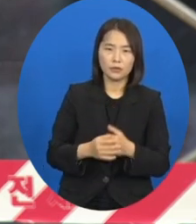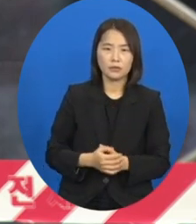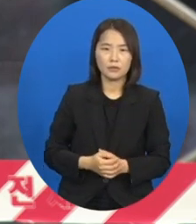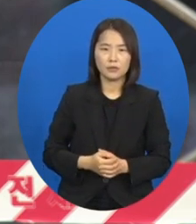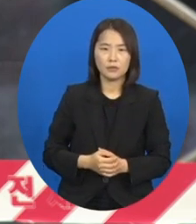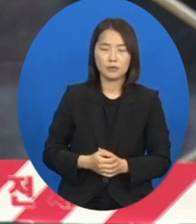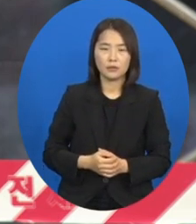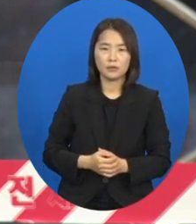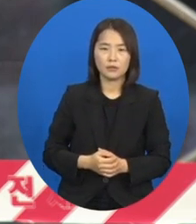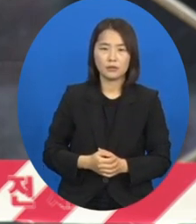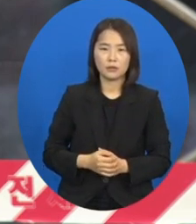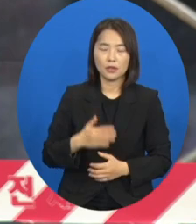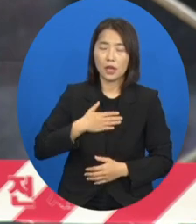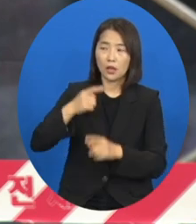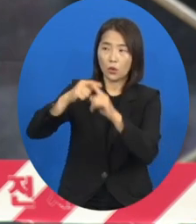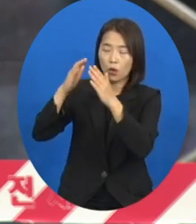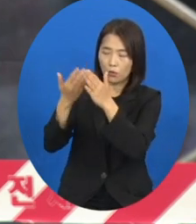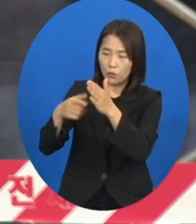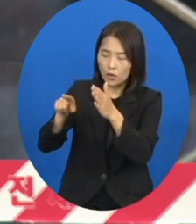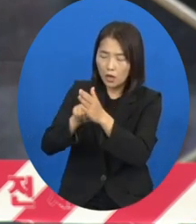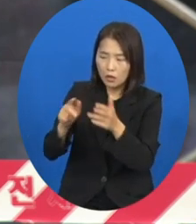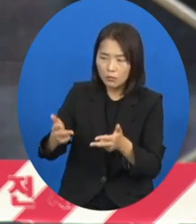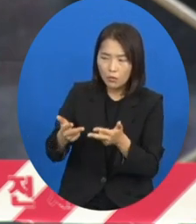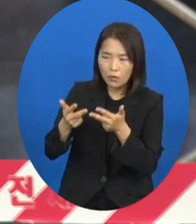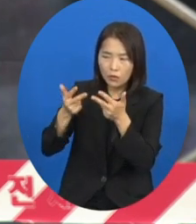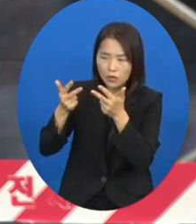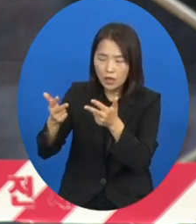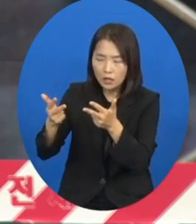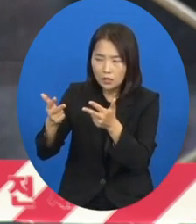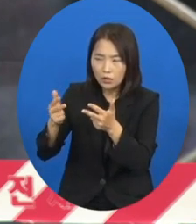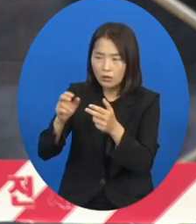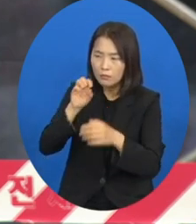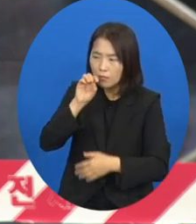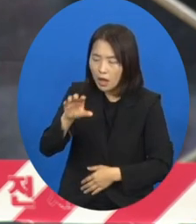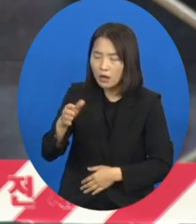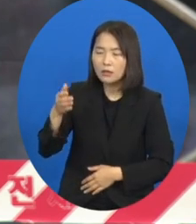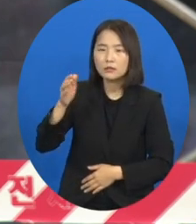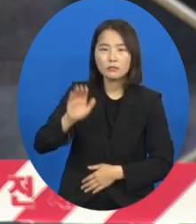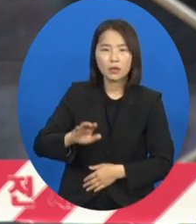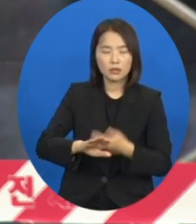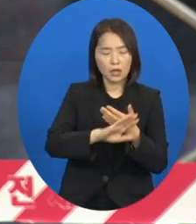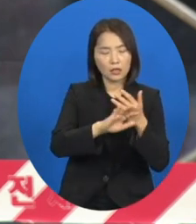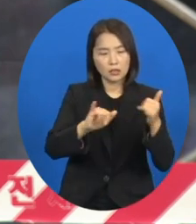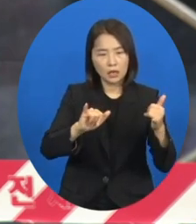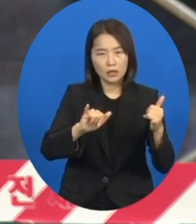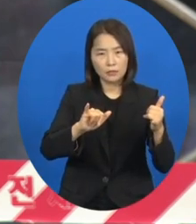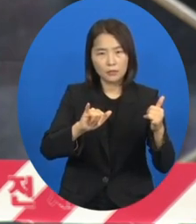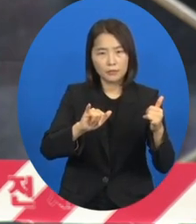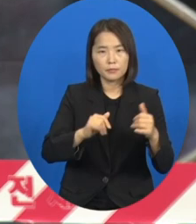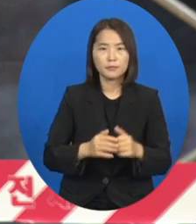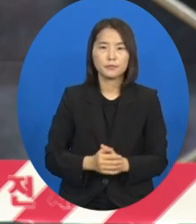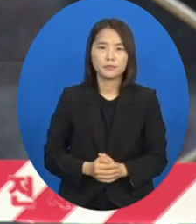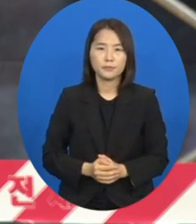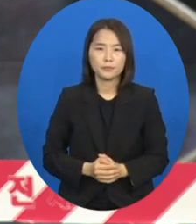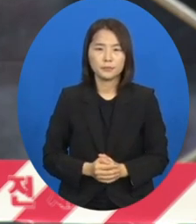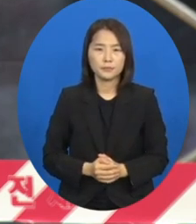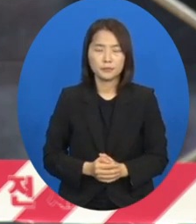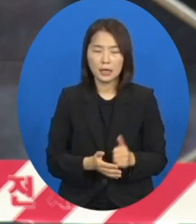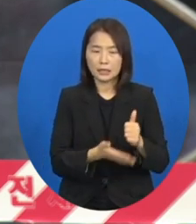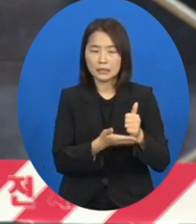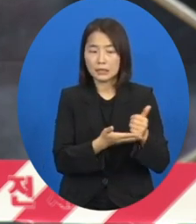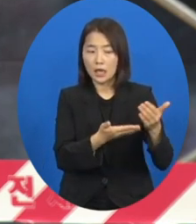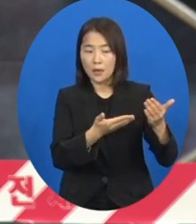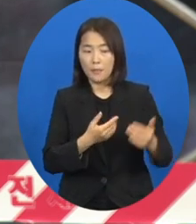주의 교회 위해서 봉사하노라 하면서도 다른 사람에게 만족을, 다른 사람에게 칭찬을